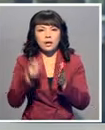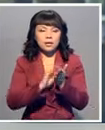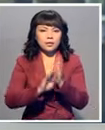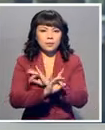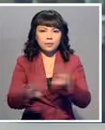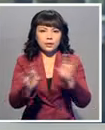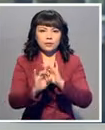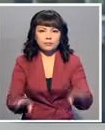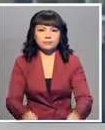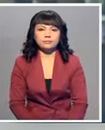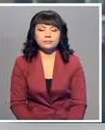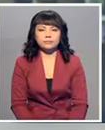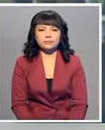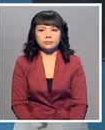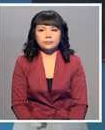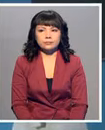мәнісін тілшіміз зерттеп көрді.